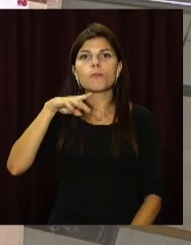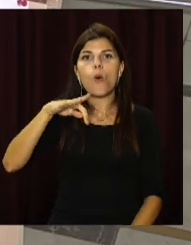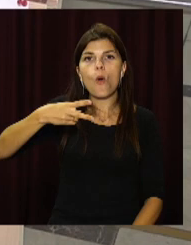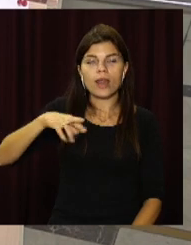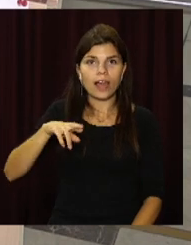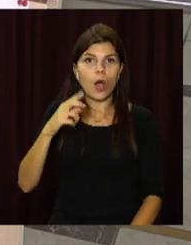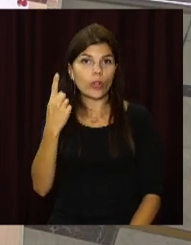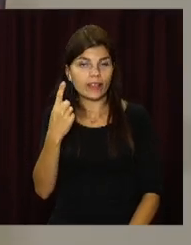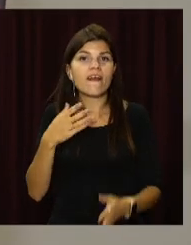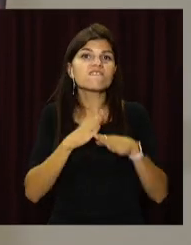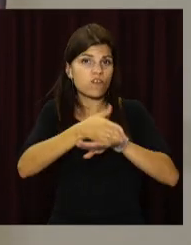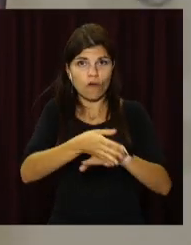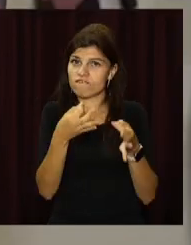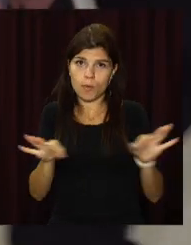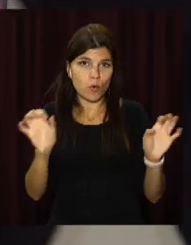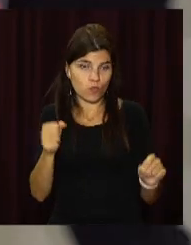Вхід вільний.